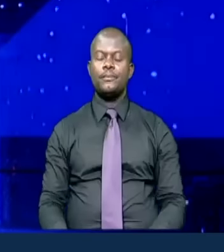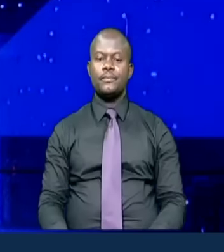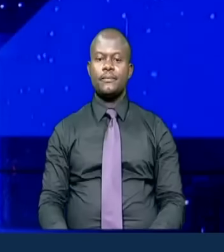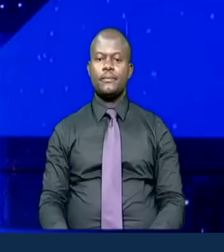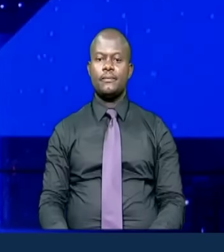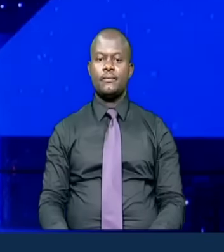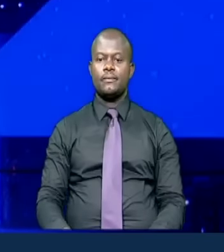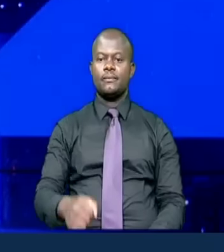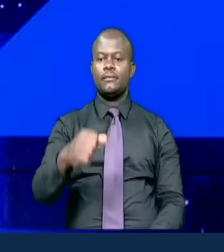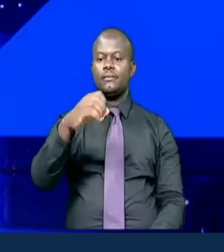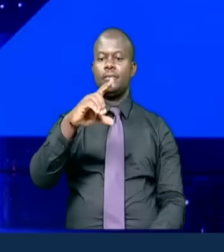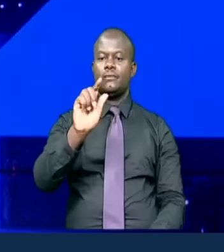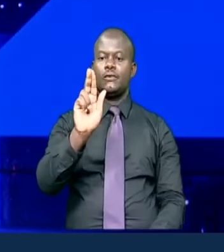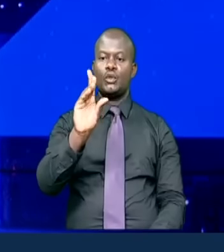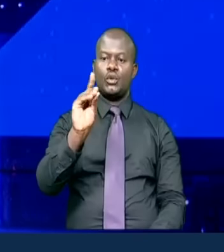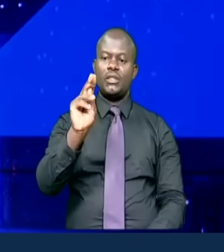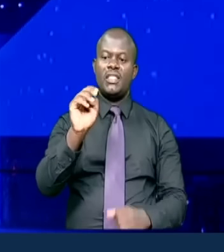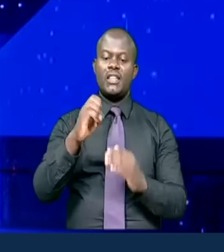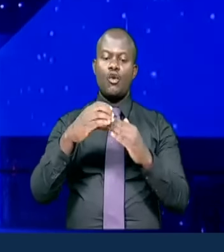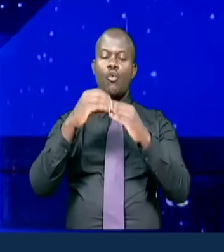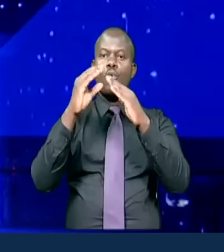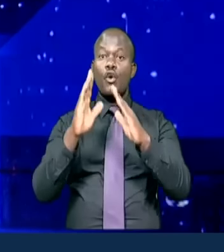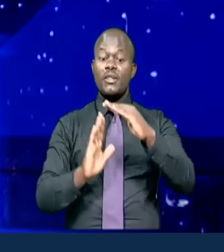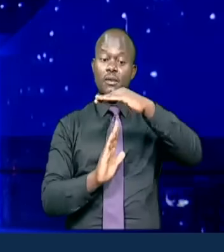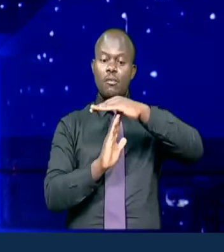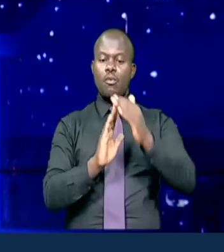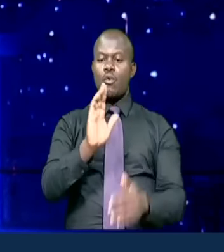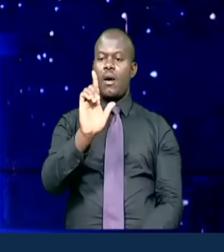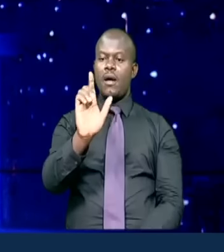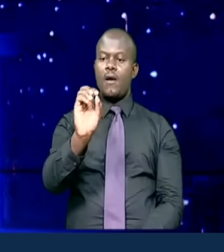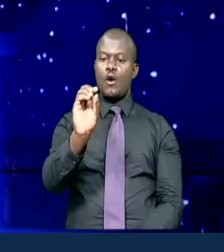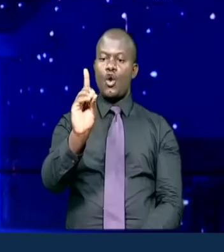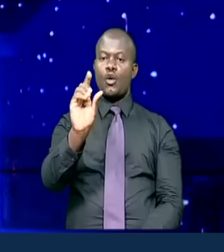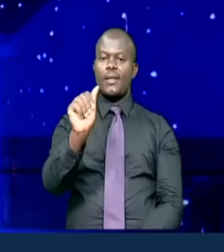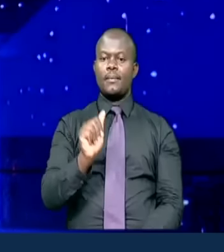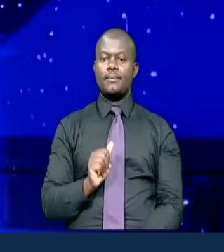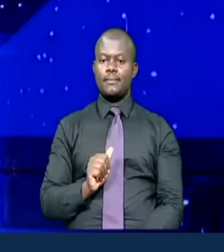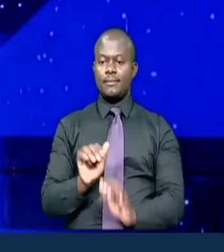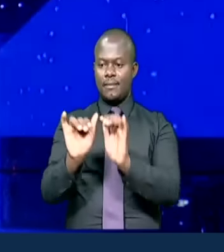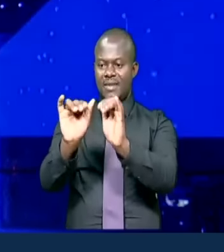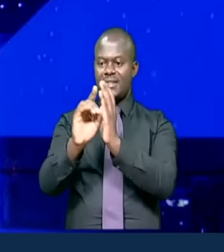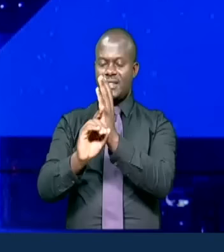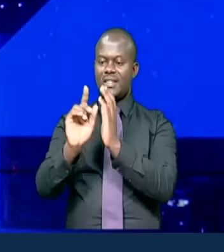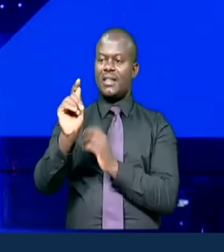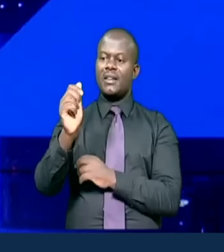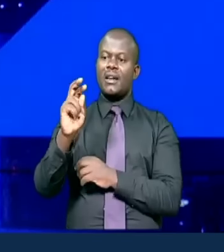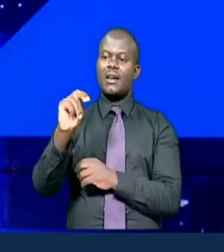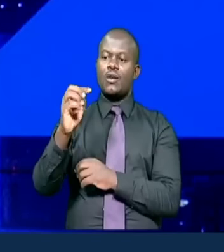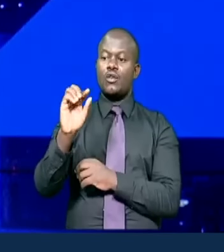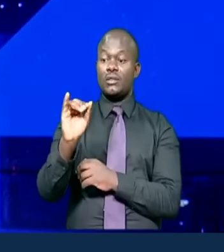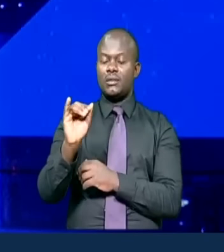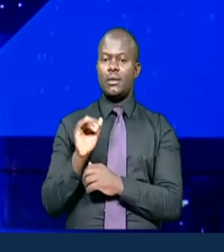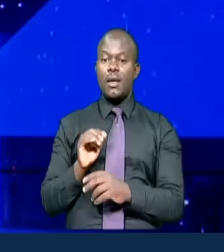Nyagaga Claudine ni umuyobozi mukuru wa LODA. Reka tugume mu karere ka Karongi. Abaturage n'abandi